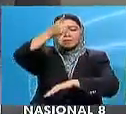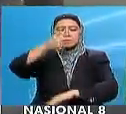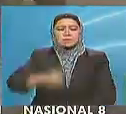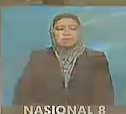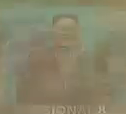dangwangi